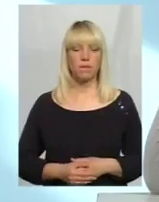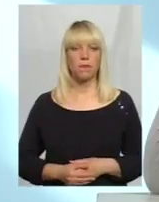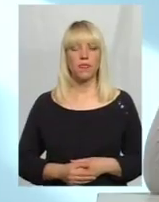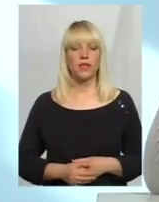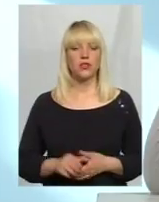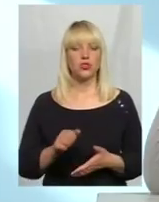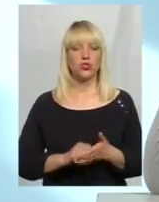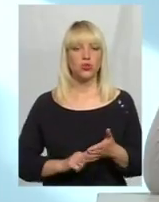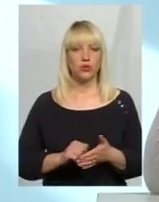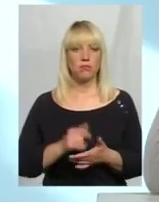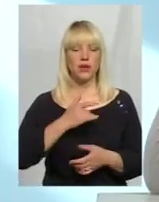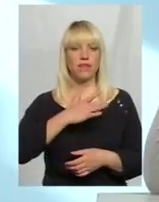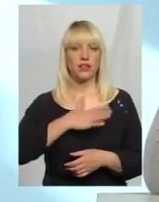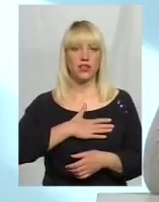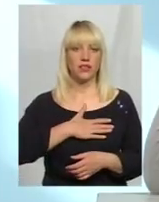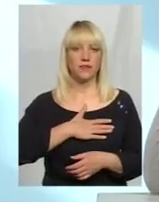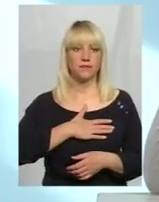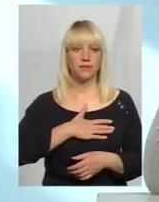приводу приватних отаких от